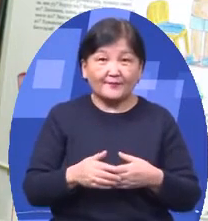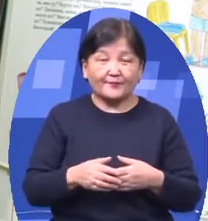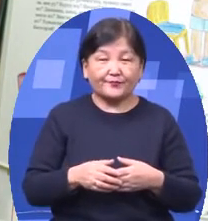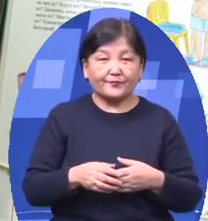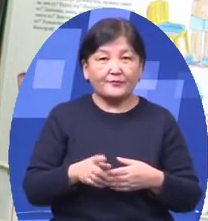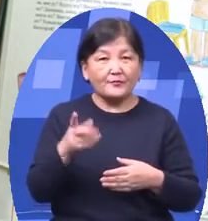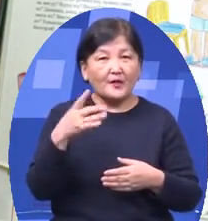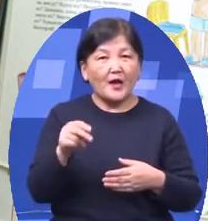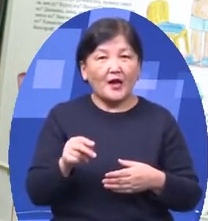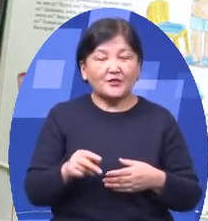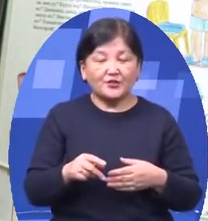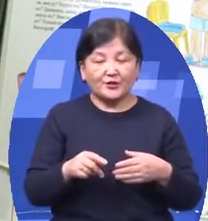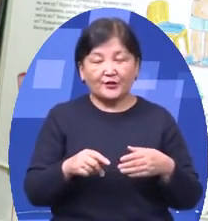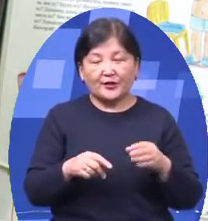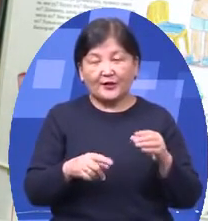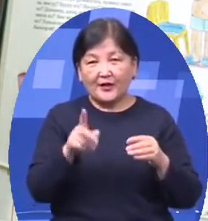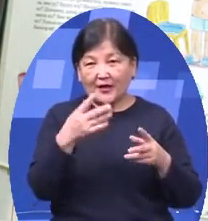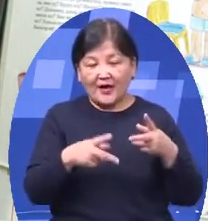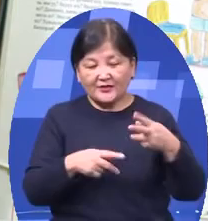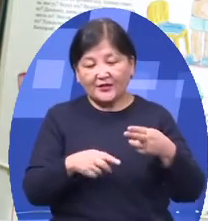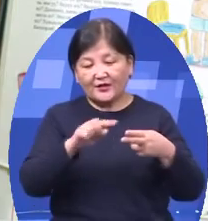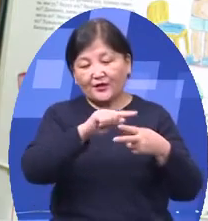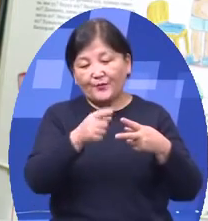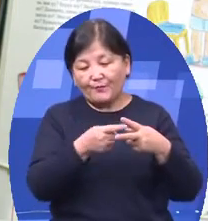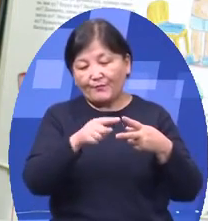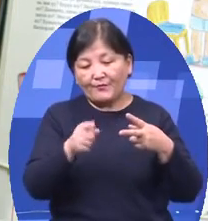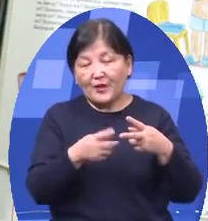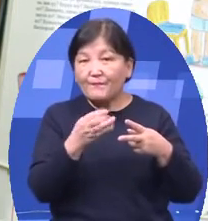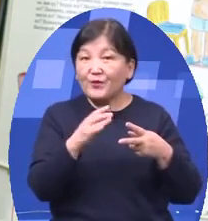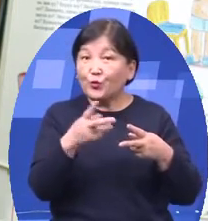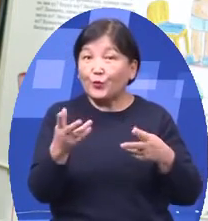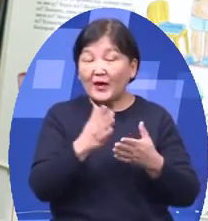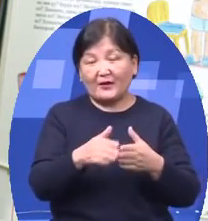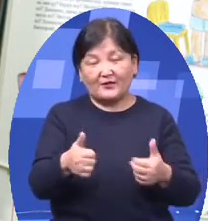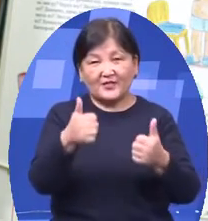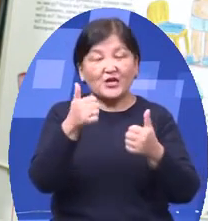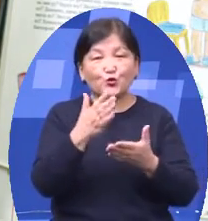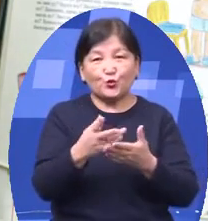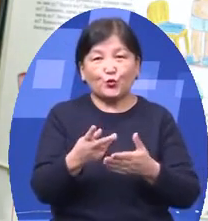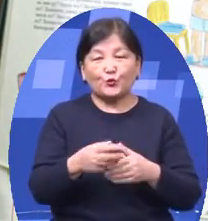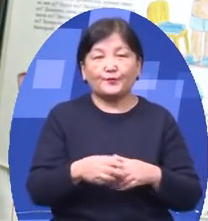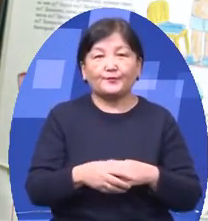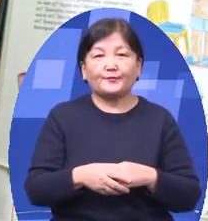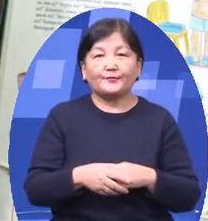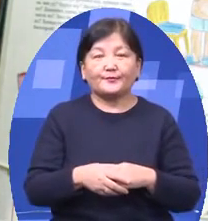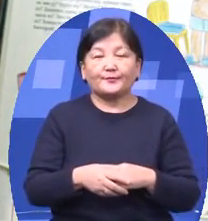хайч хэрэглэхдээ уртлын нэм битүү хайч хэрэглэвэл та нарын гарыг гэмтээхгүй тустай шүү заа юу.